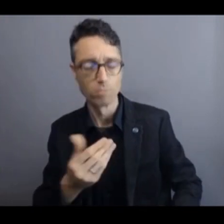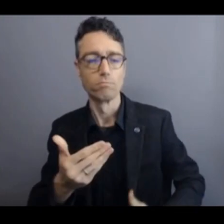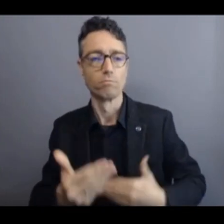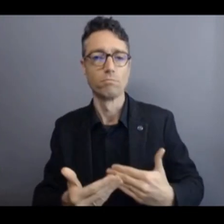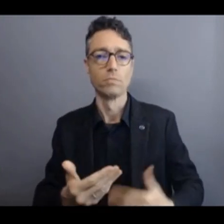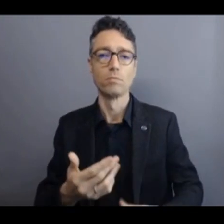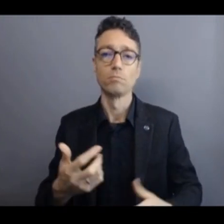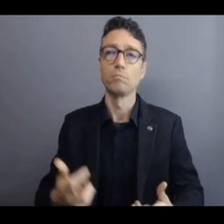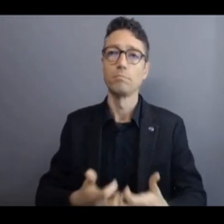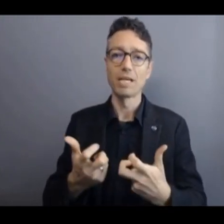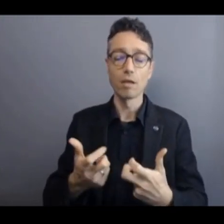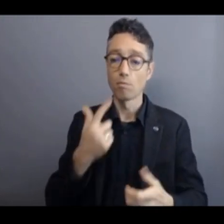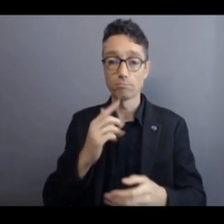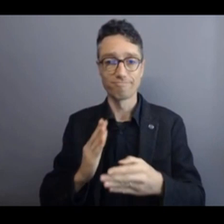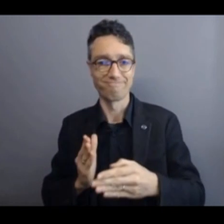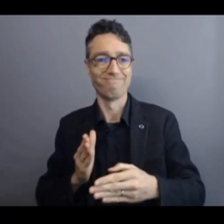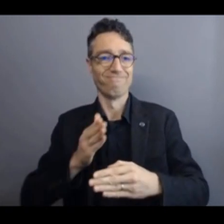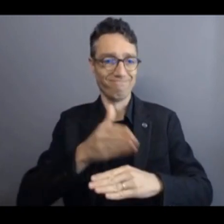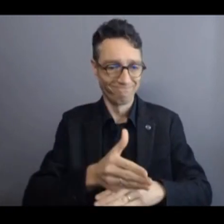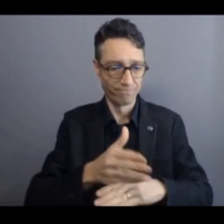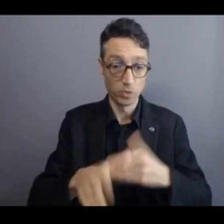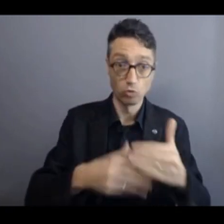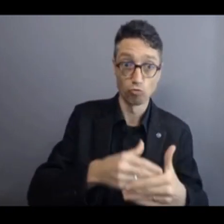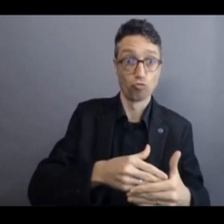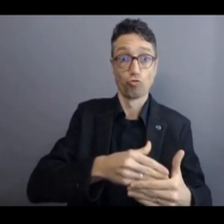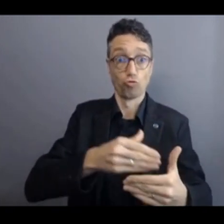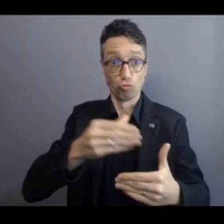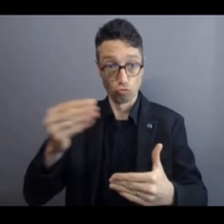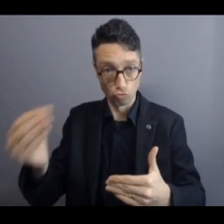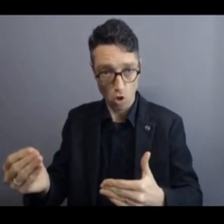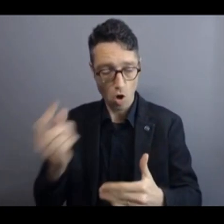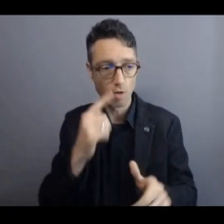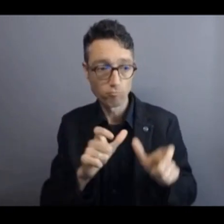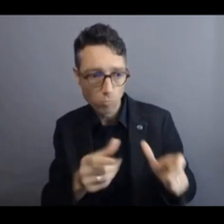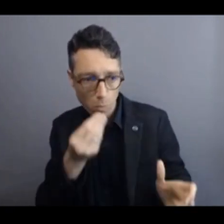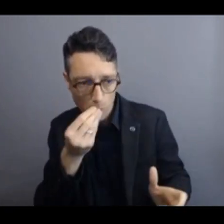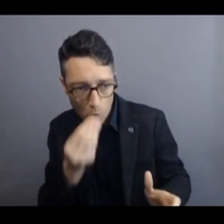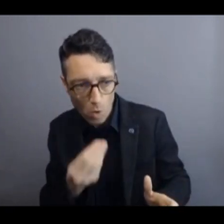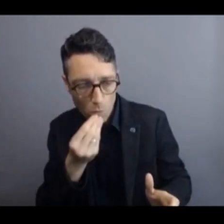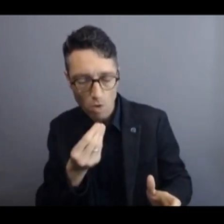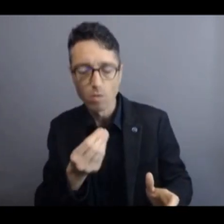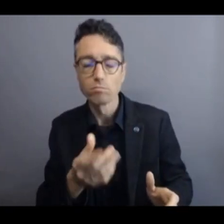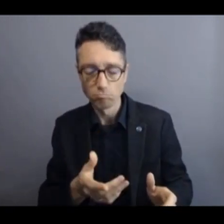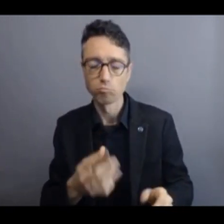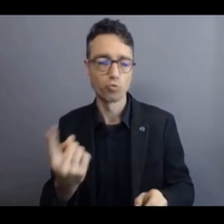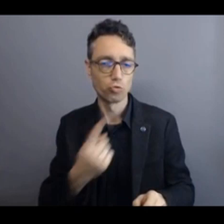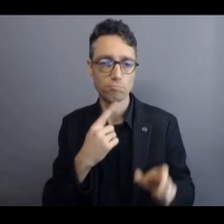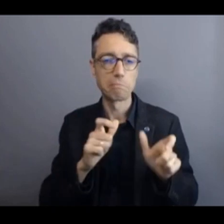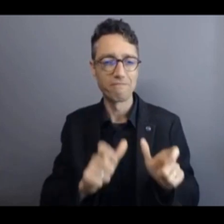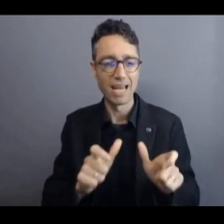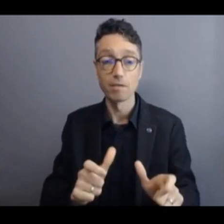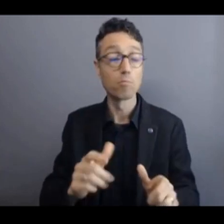l'embarquement et à l'arrivée, est assurée correctement. Si jamais il y a des problèmes, ils sont là pour